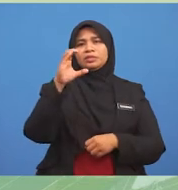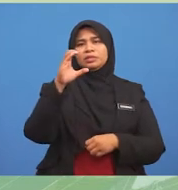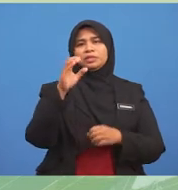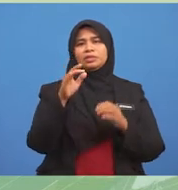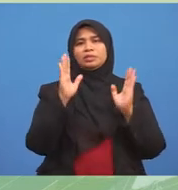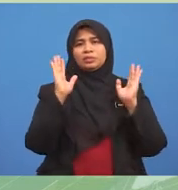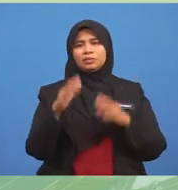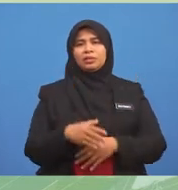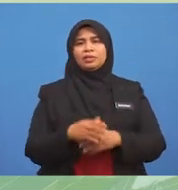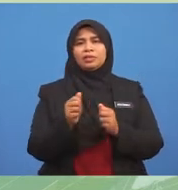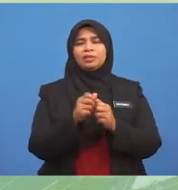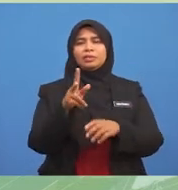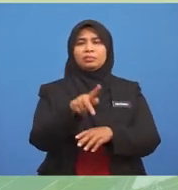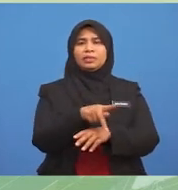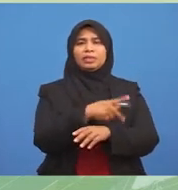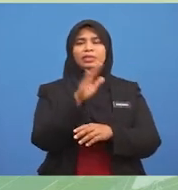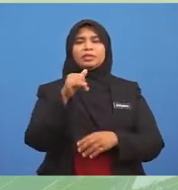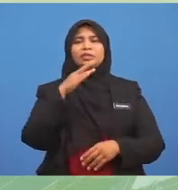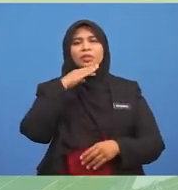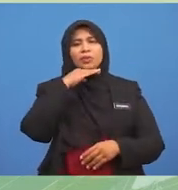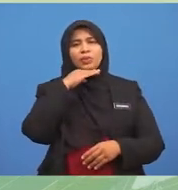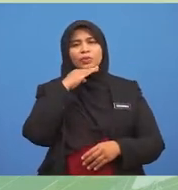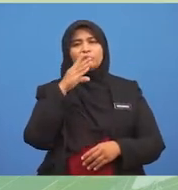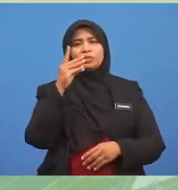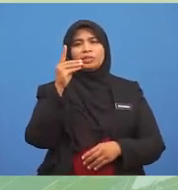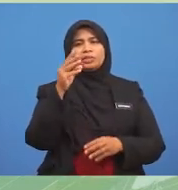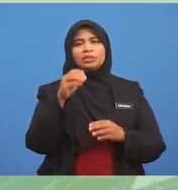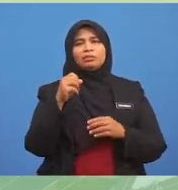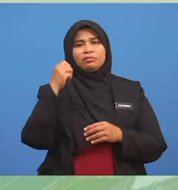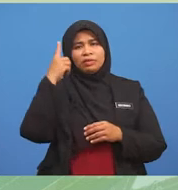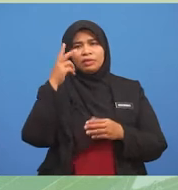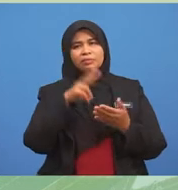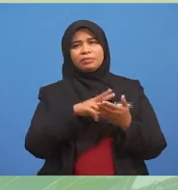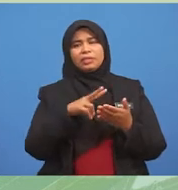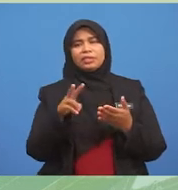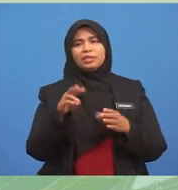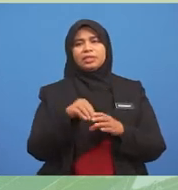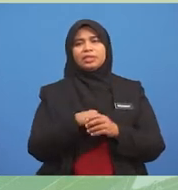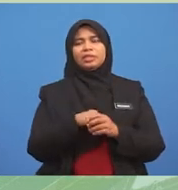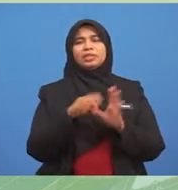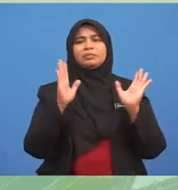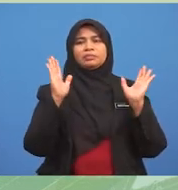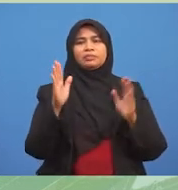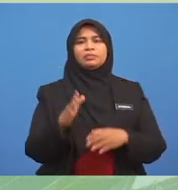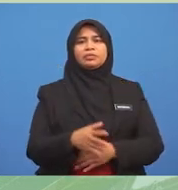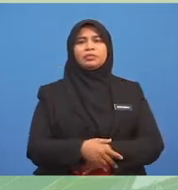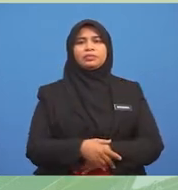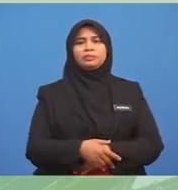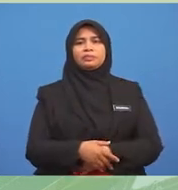memahami bacaan dalam solat. Ingat murid-murid, pilih yang bukan perkara untuk mencapai khusyuk dalam solat